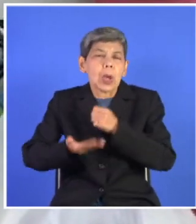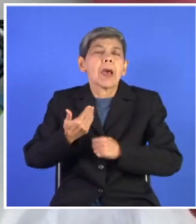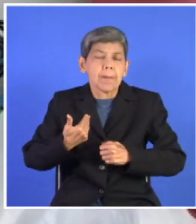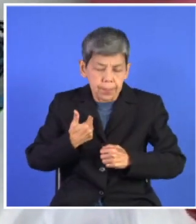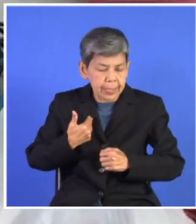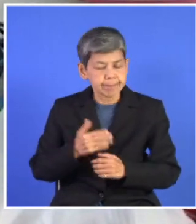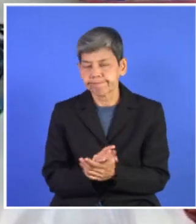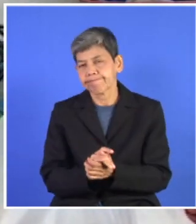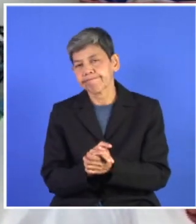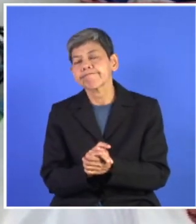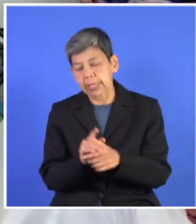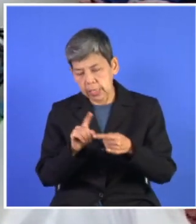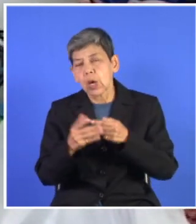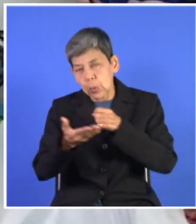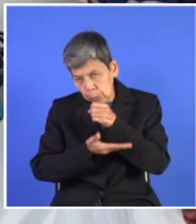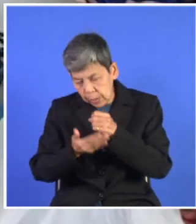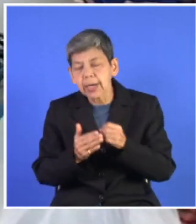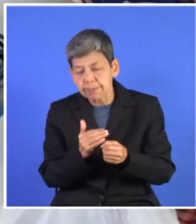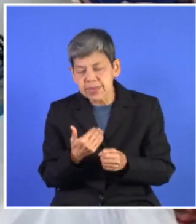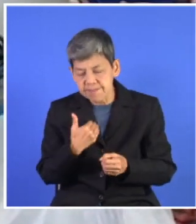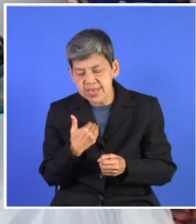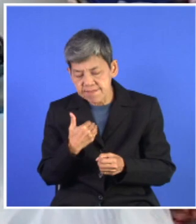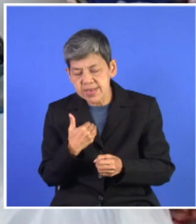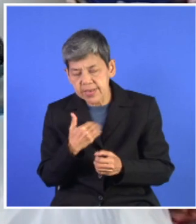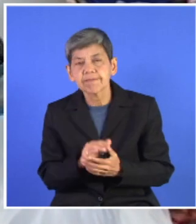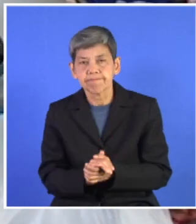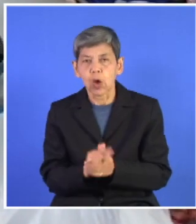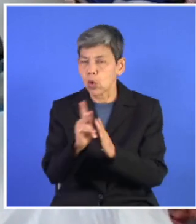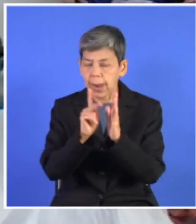ำเนินคดีในโทษเสพยาเสพติดไปด้วยนะแล้วก็ดำเนินคดีตามกฎหมายต่อไปค่ะ